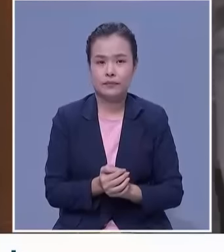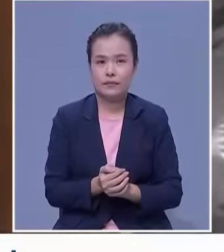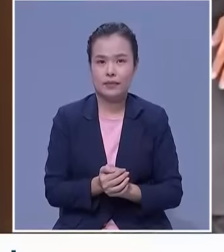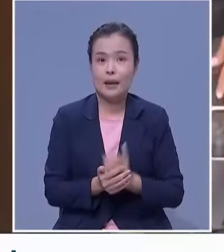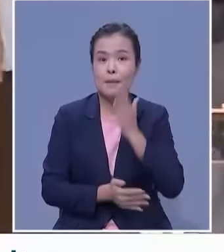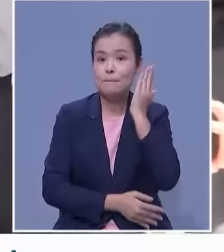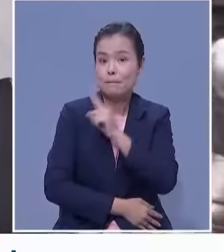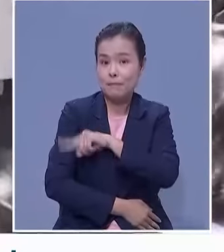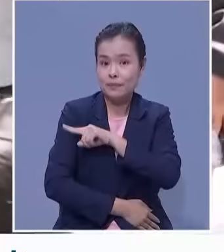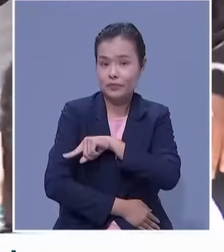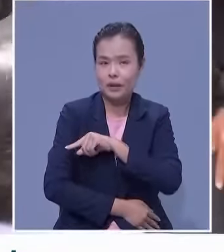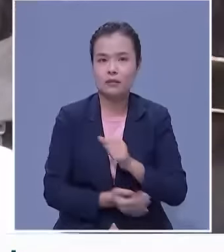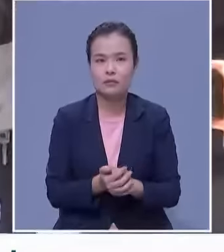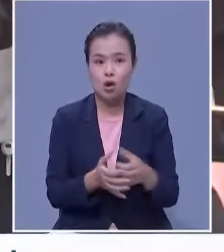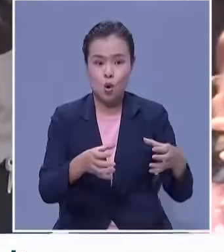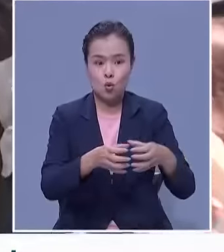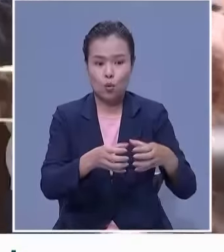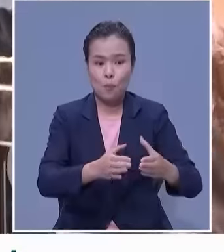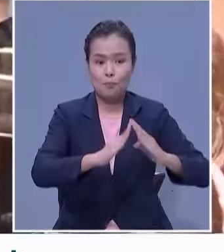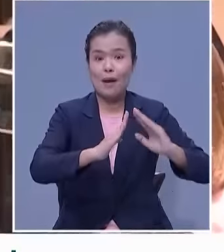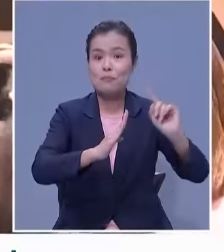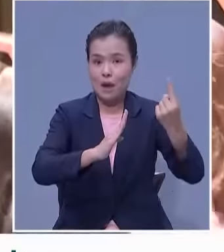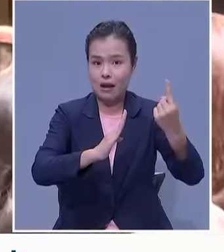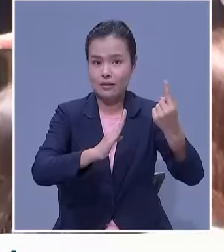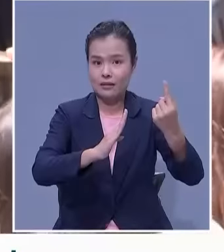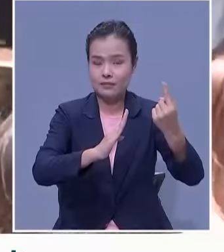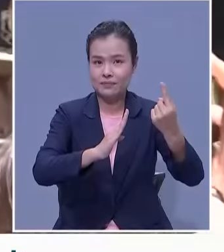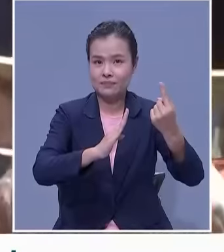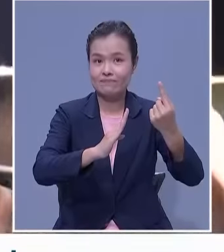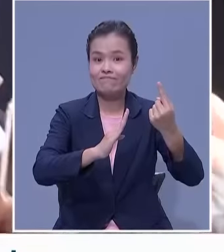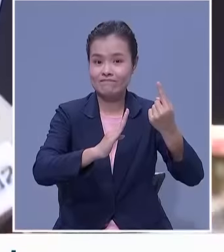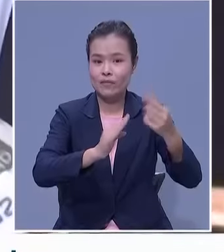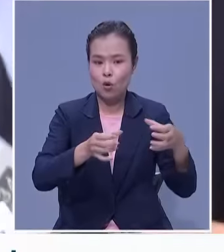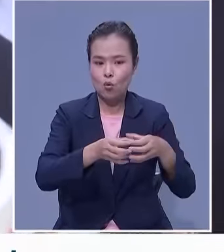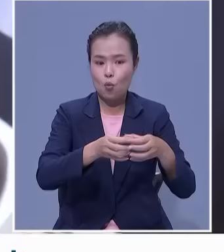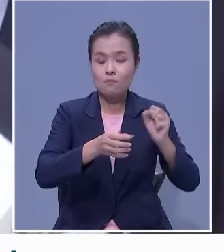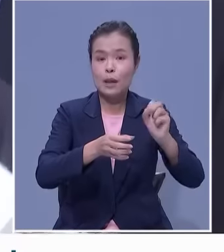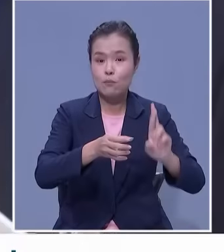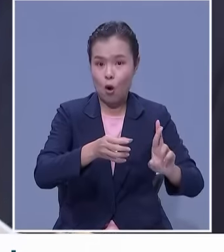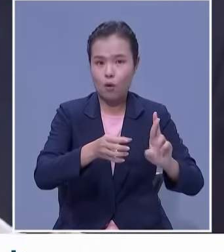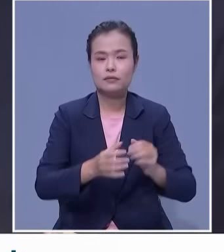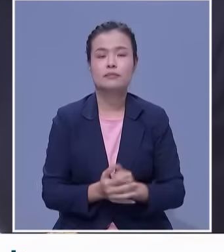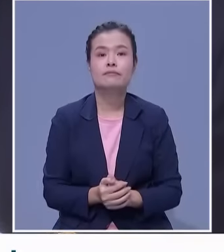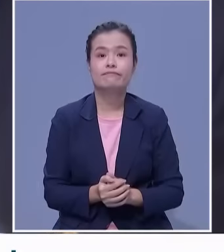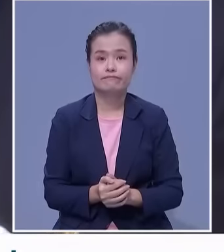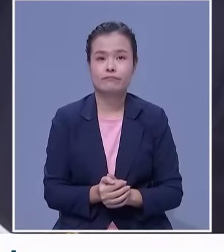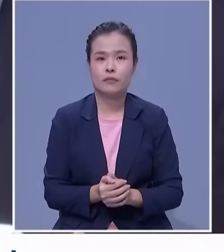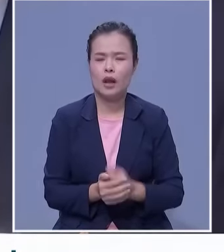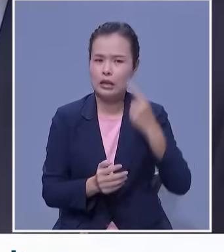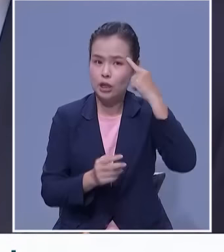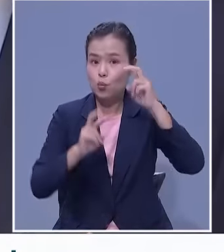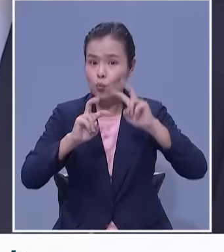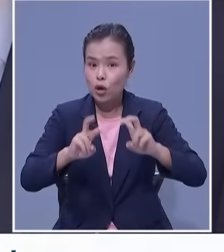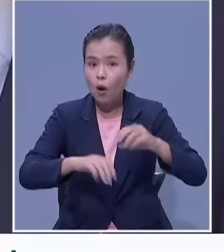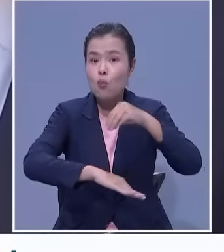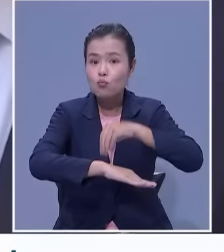กองทำนัดเองก็บอกว่ามีการเหมือนตั้งพรรคใหม่เตรียมไว้แล้วอ่ะใช่มั้ยนะตอนนที่บอกว่าไปตั้งพรรคสำรองเอาไว้ซึ่งก็มีการวิเคราะห์กันว่า